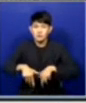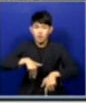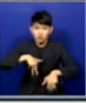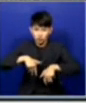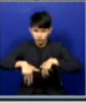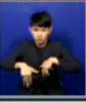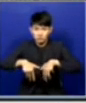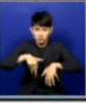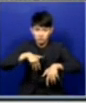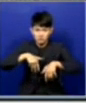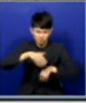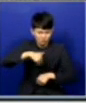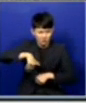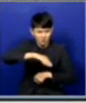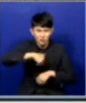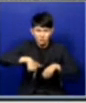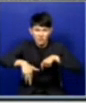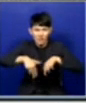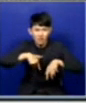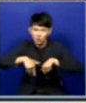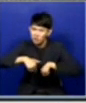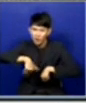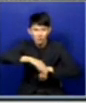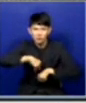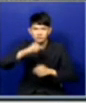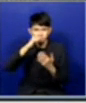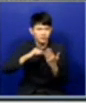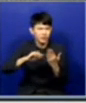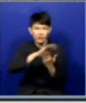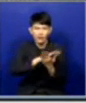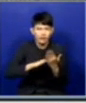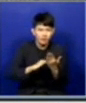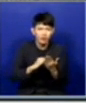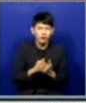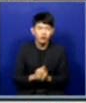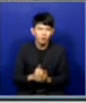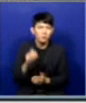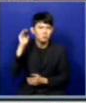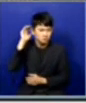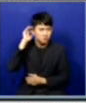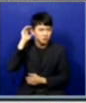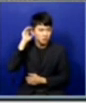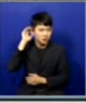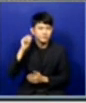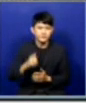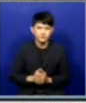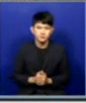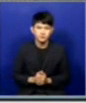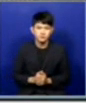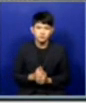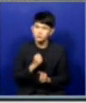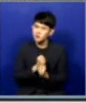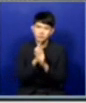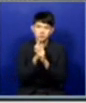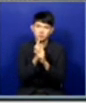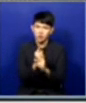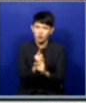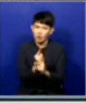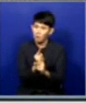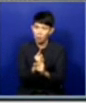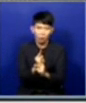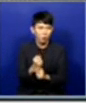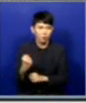ทุกคนต้องบอกว่าแทบจะทุกคนในประเทศไทยเชื่อและปฏิบัติตามอย่างเคร่งครั